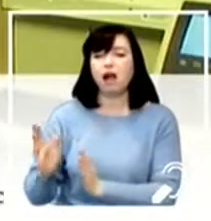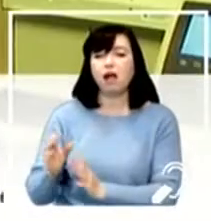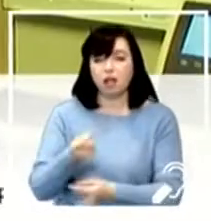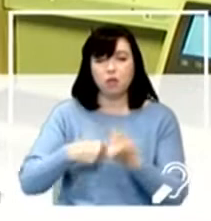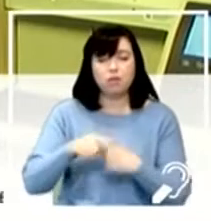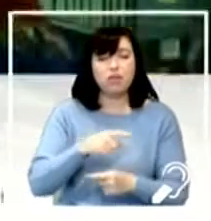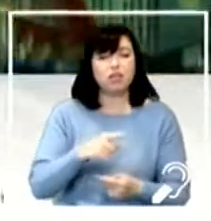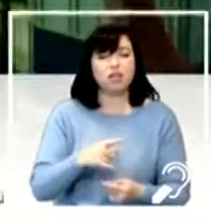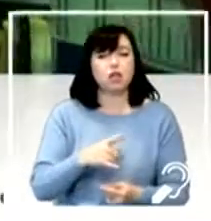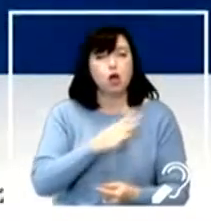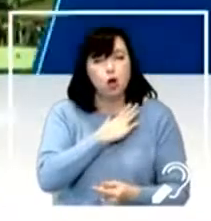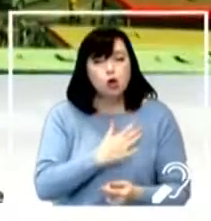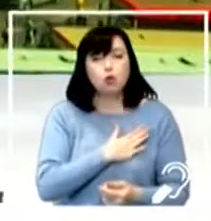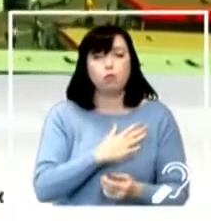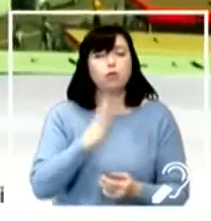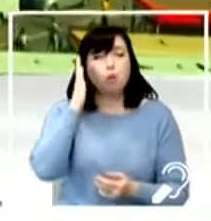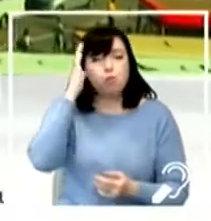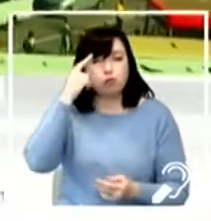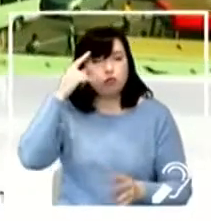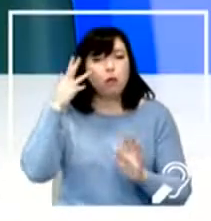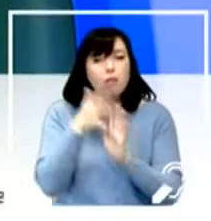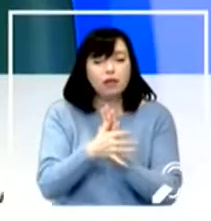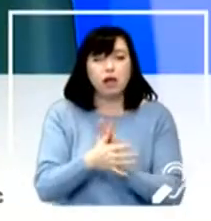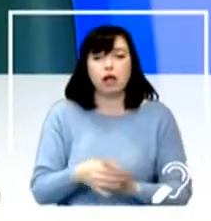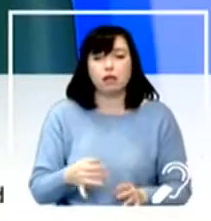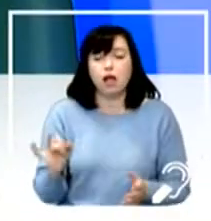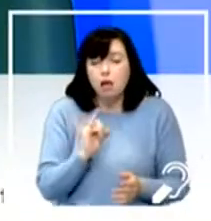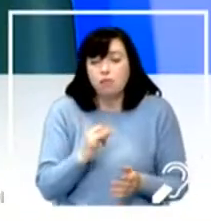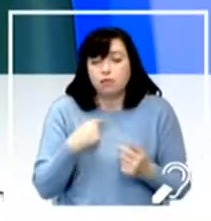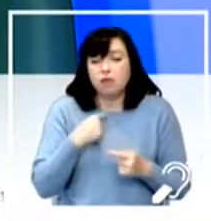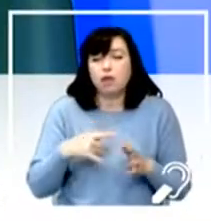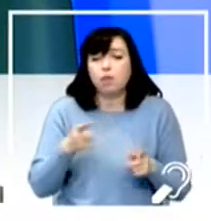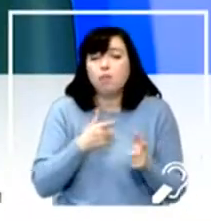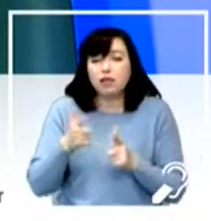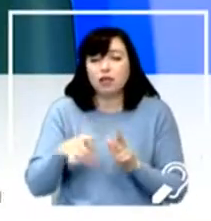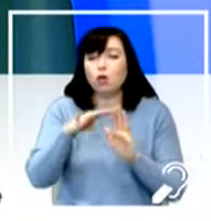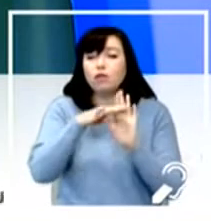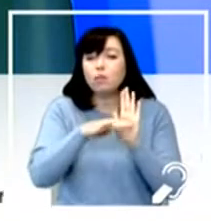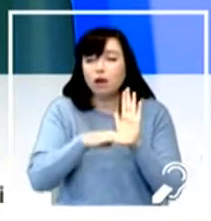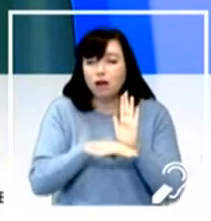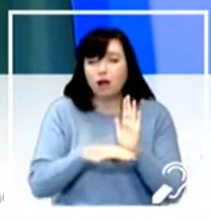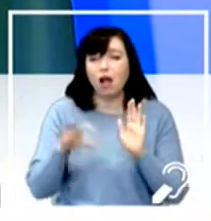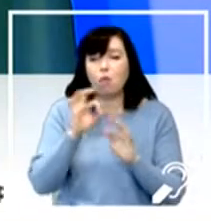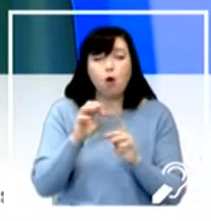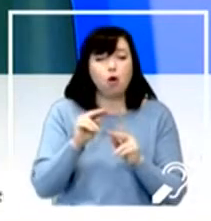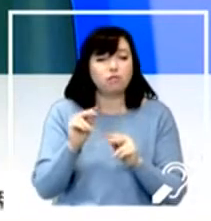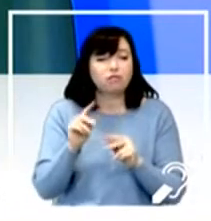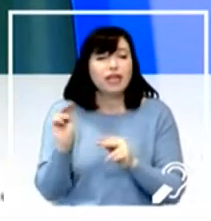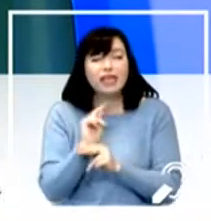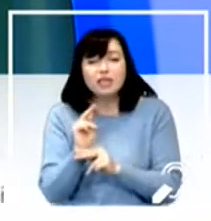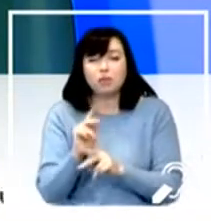iubește predictibilitatea. Am pregătit și o foaie de parcurs pentru dereglementare și